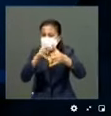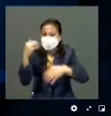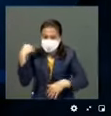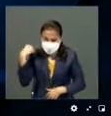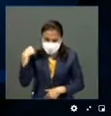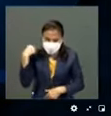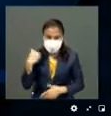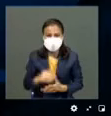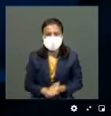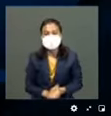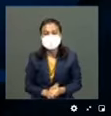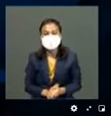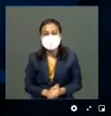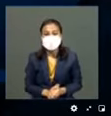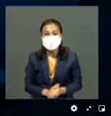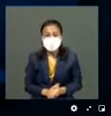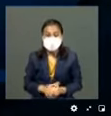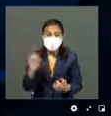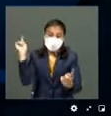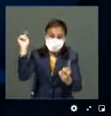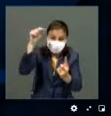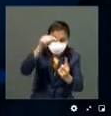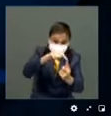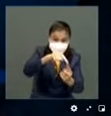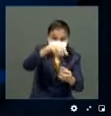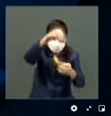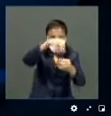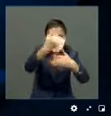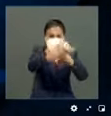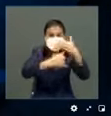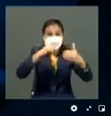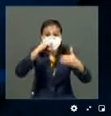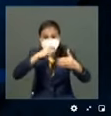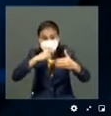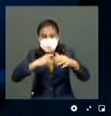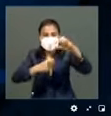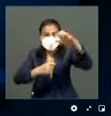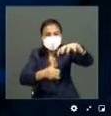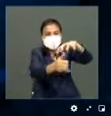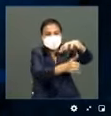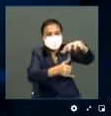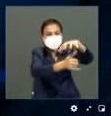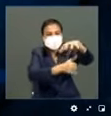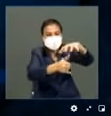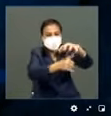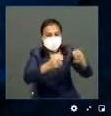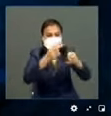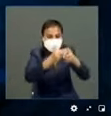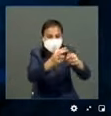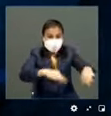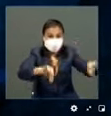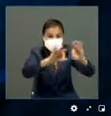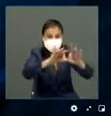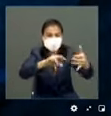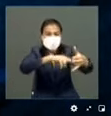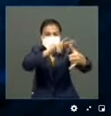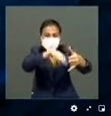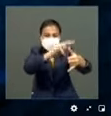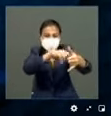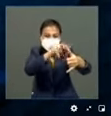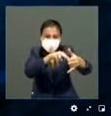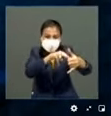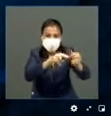ะเมื่อมาถึงเข้าสู่สถานกักกันที่รัฐจัดให้และมีการเน้นย้ำในเรื่องการตรวจระบุเชื้อก